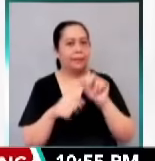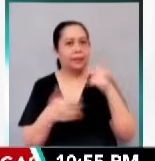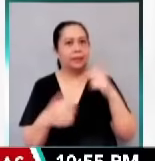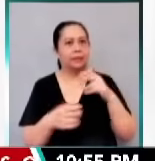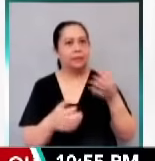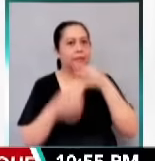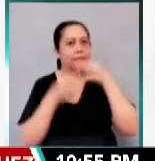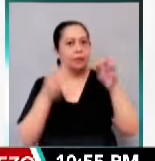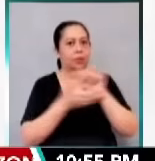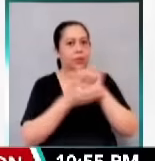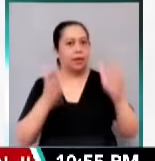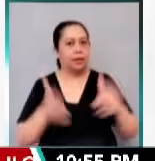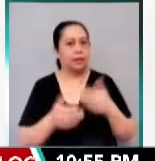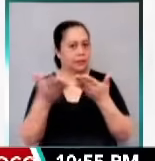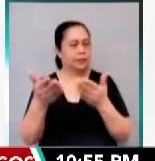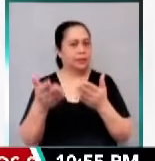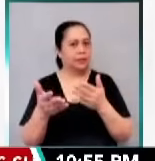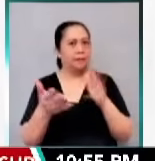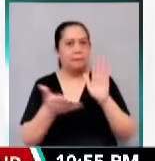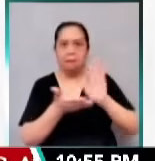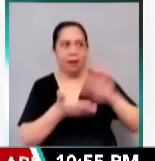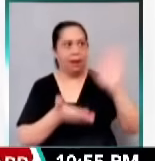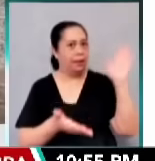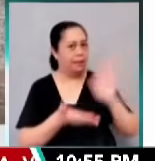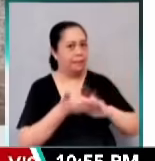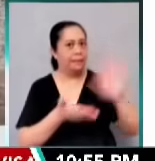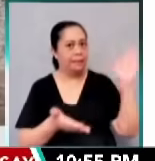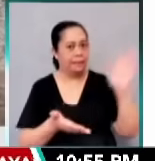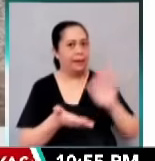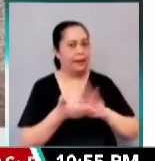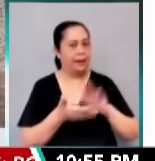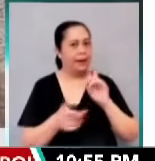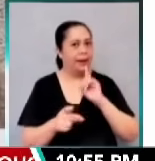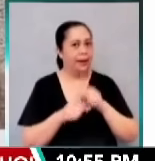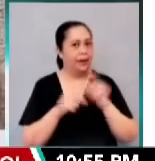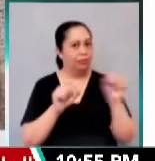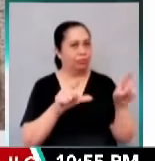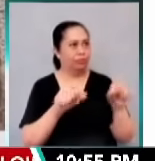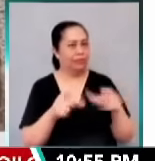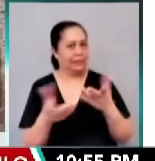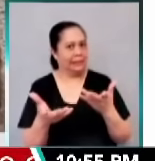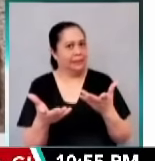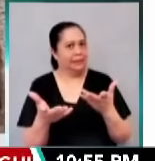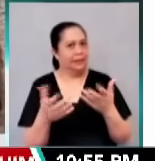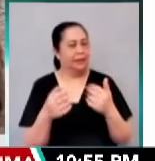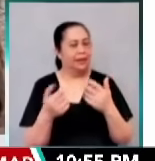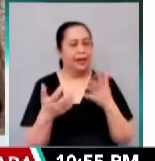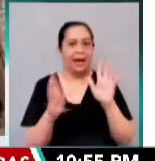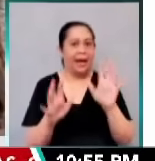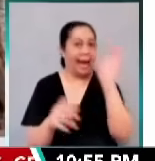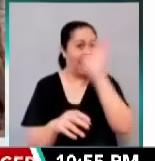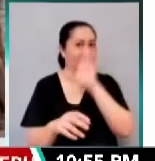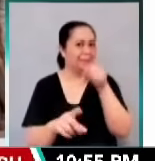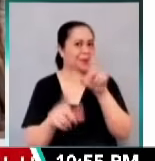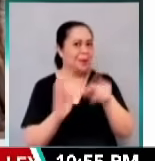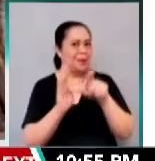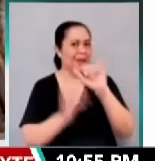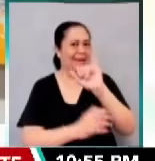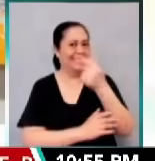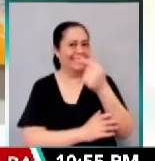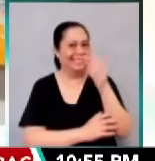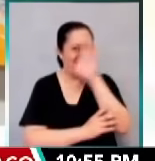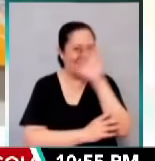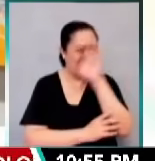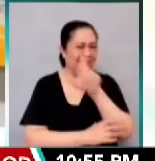This guy na mahal. Ha? Correct. Mahal yung benta doon. Kaya ma'am, hahanapin ko siya mamaya sa Instagram.